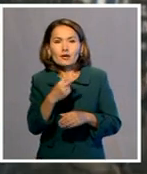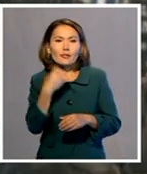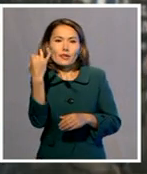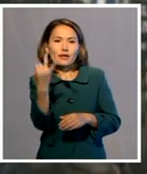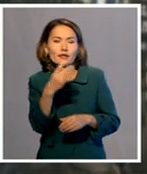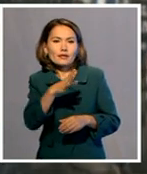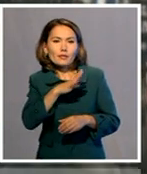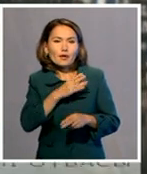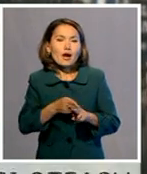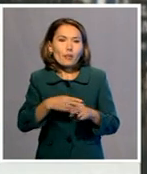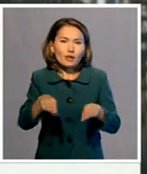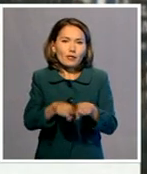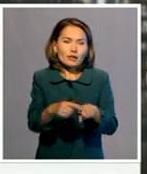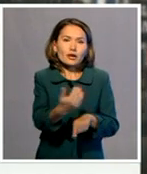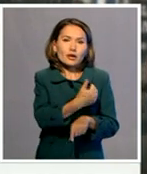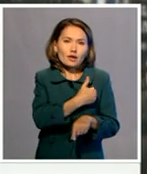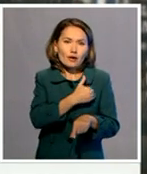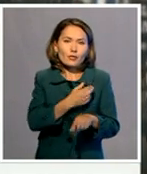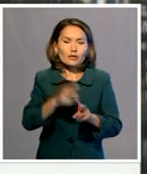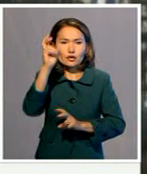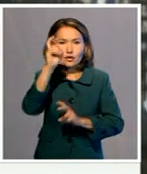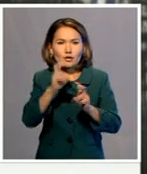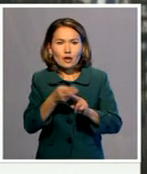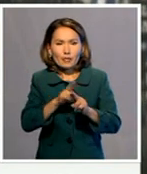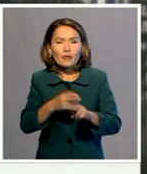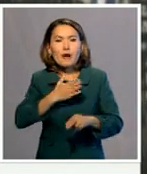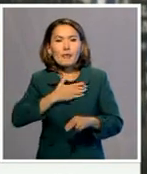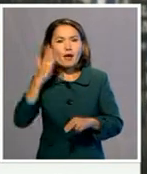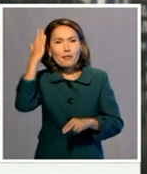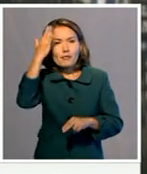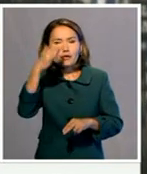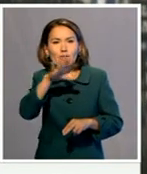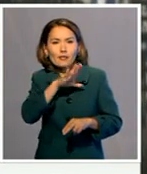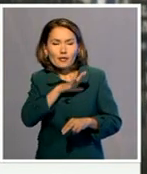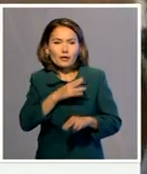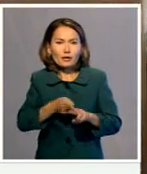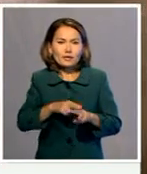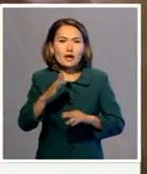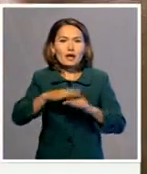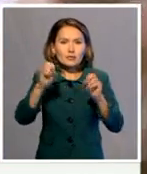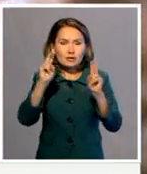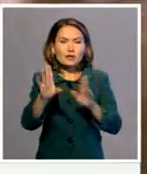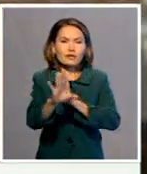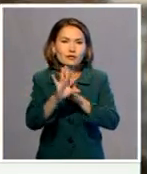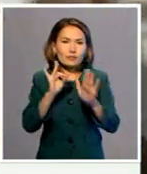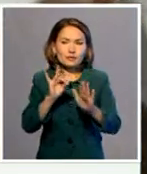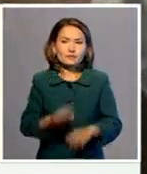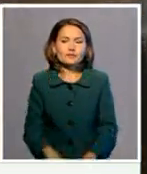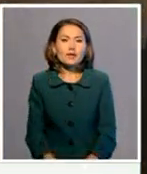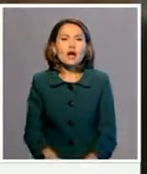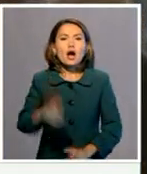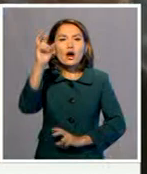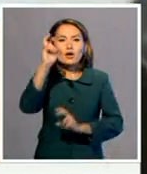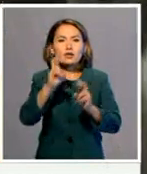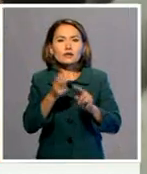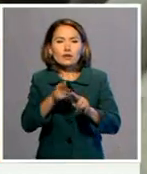техника қызығушылығымды тудырды. Сол күннен бастап мен өз мамандығымды таңдадым десем де болады. Осындай әулеттер кәсіпорындардың